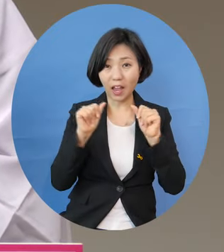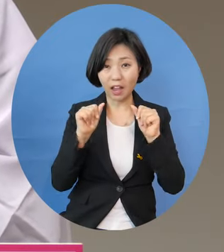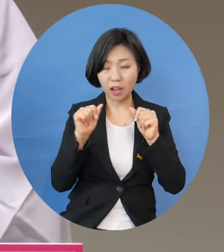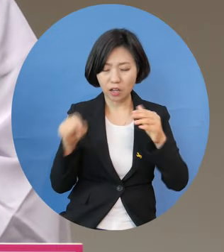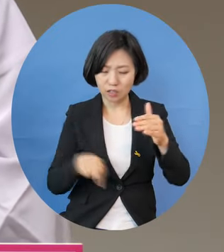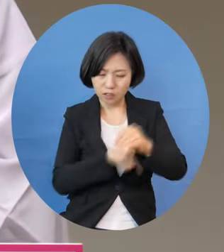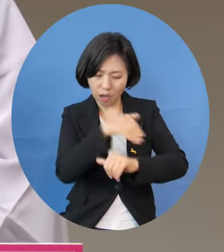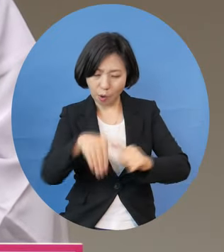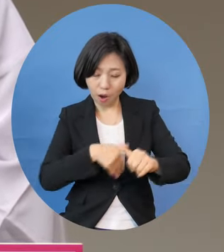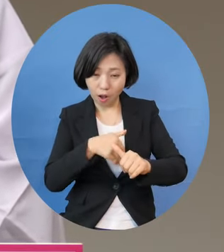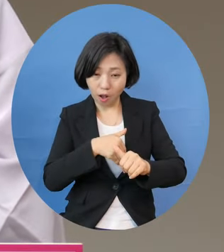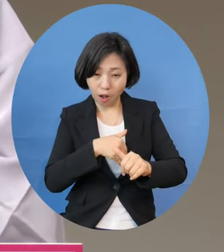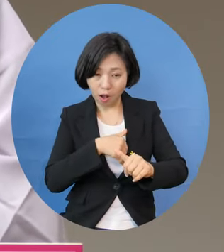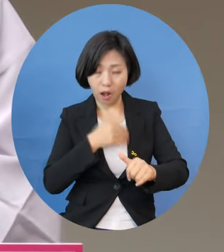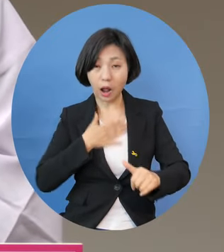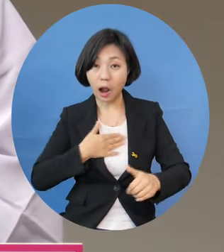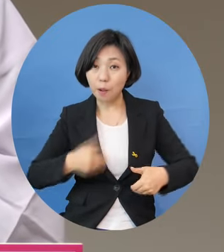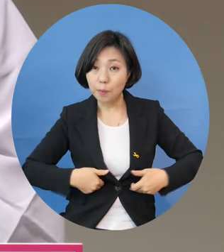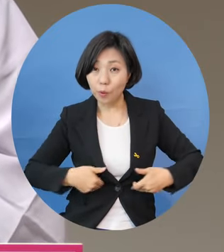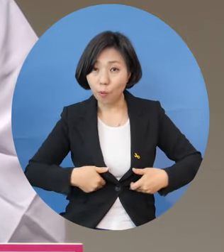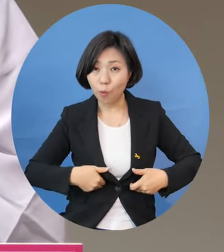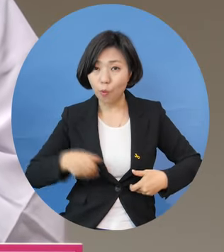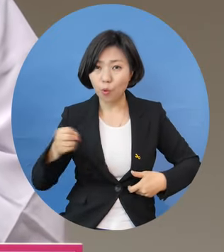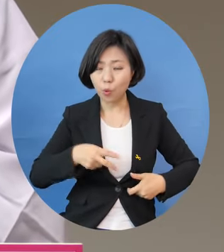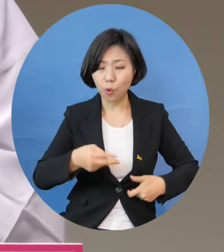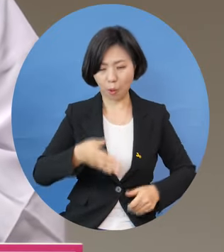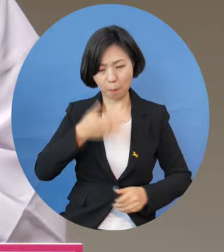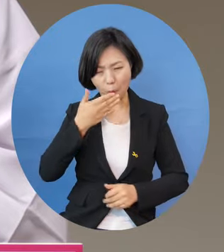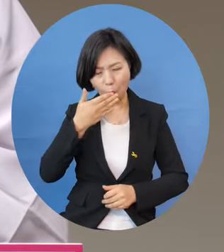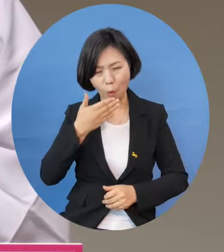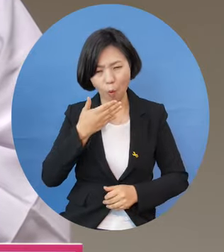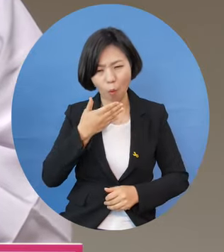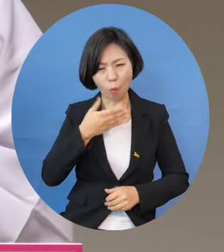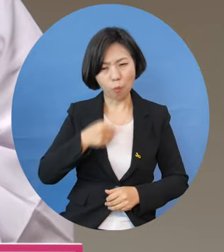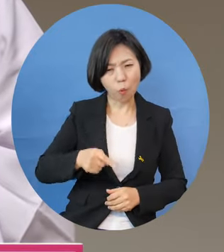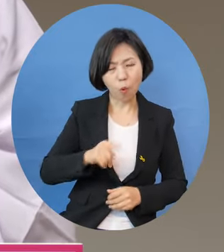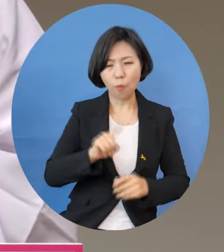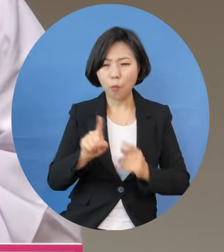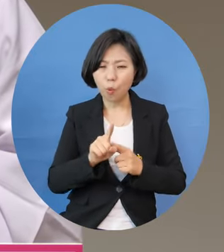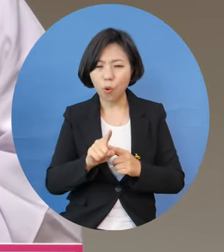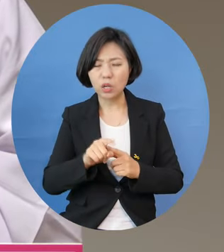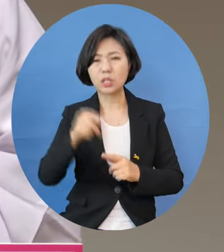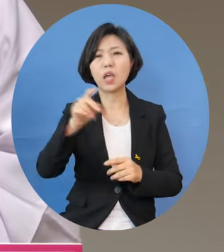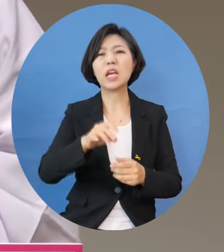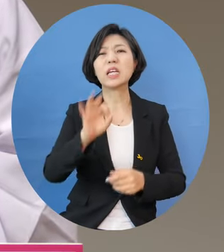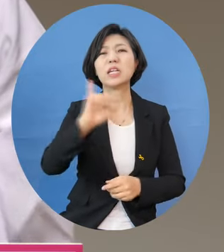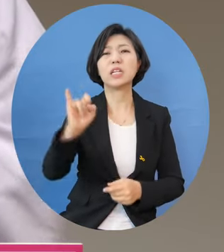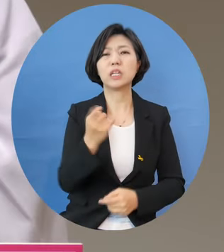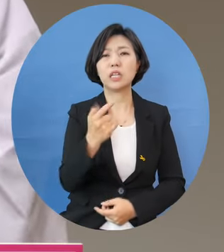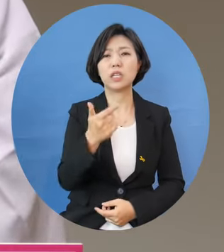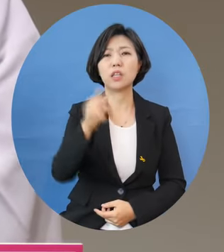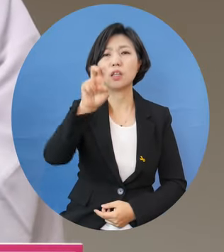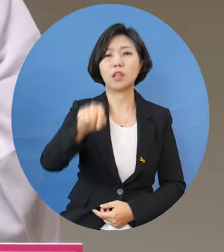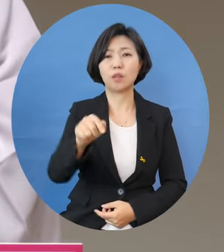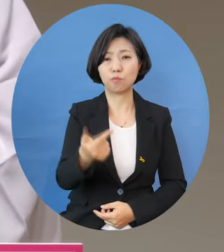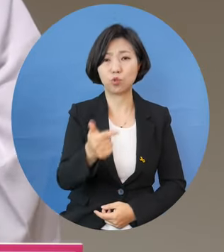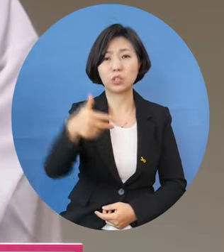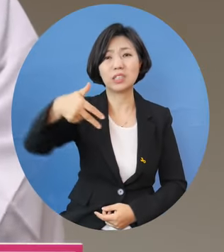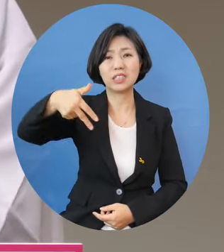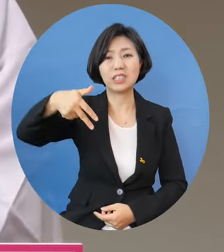알아요? 네, 알아요. 식생 같은 거 알아야 되겠지. 네. 그런 게 인문질이고 지학이고 이렇단 말이에요. 그러니까